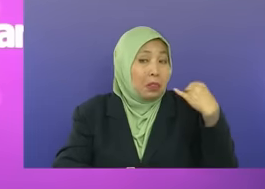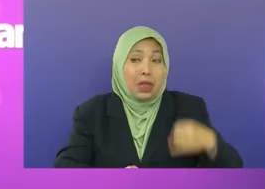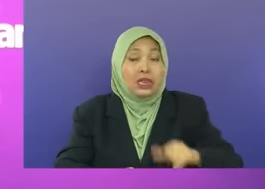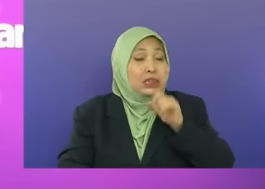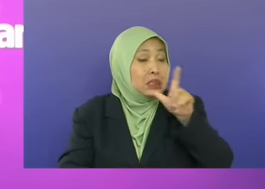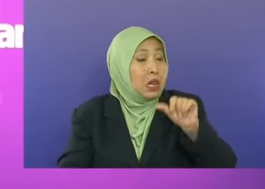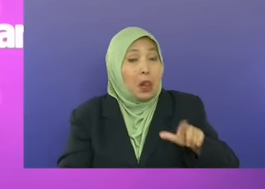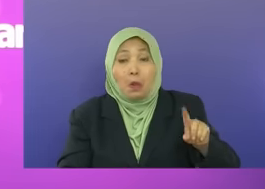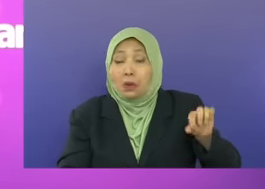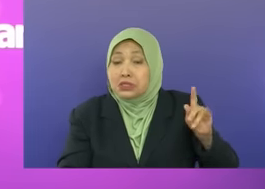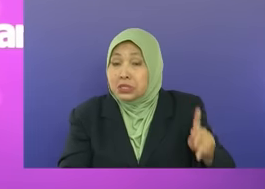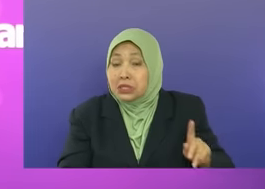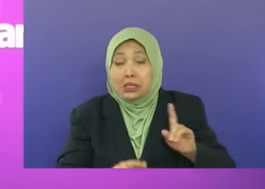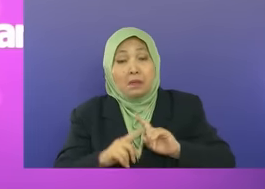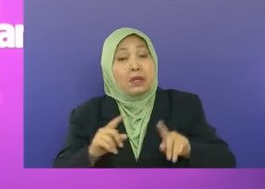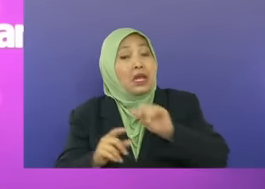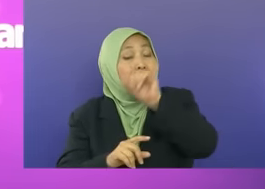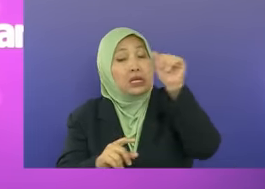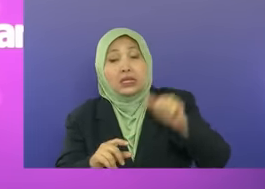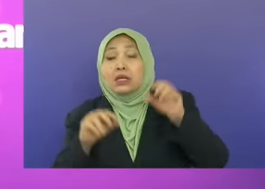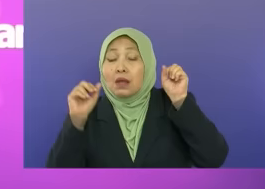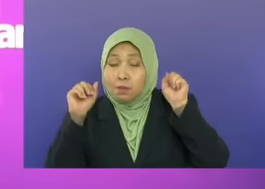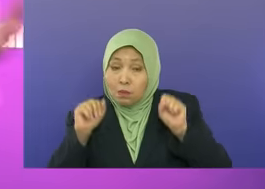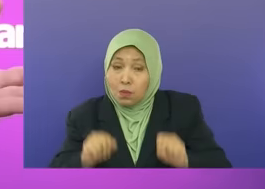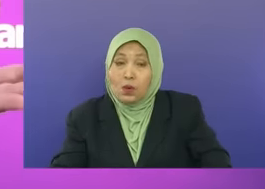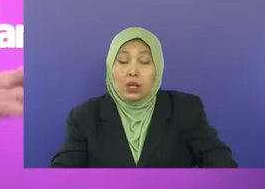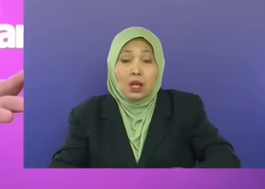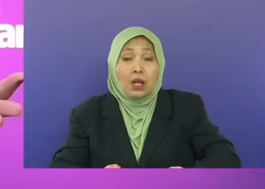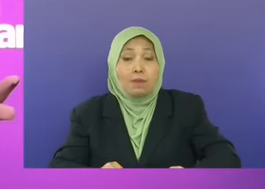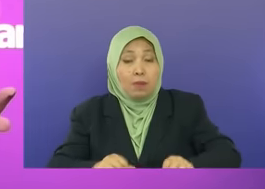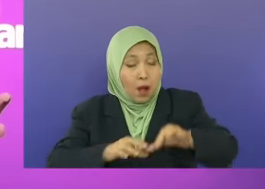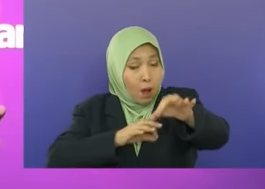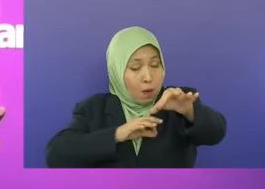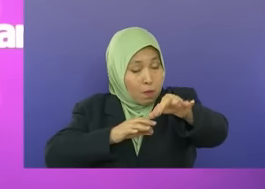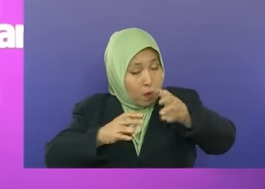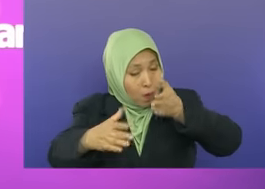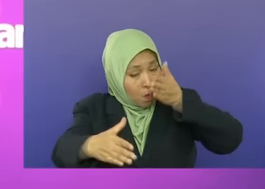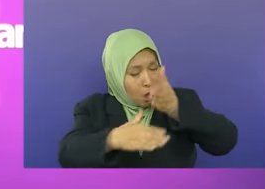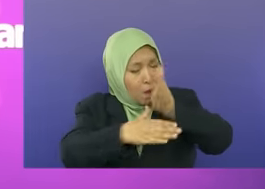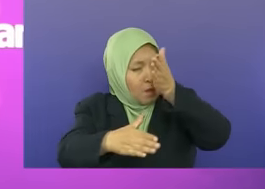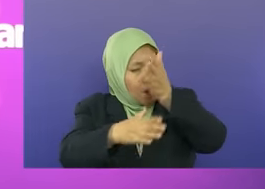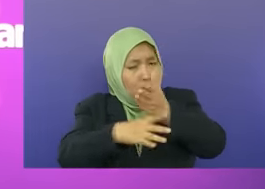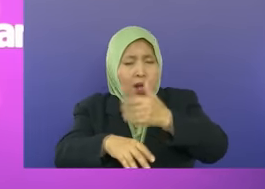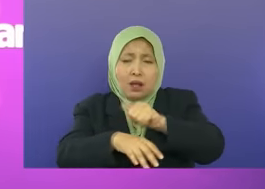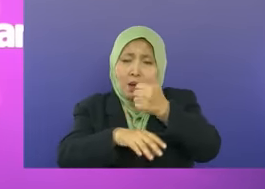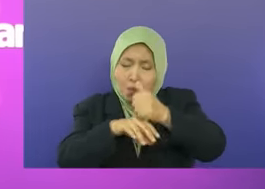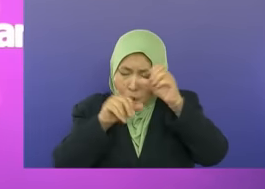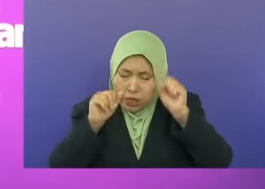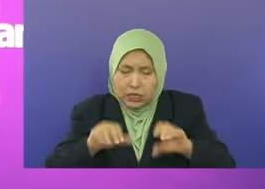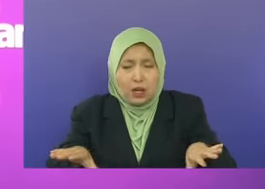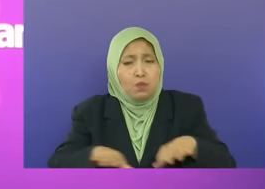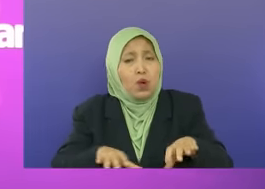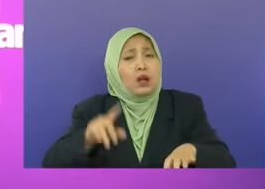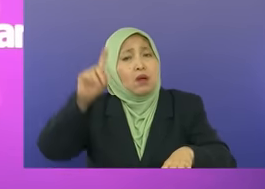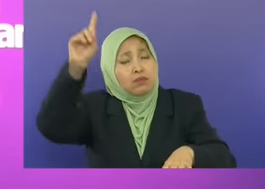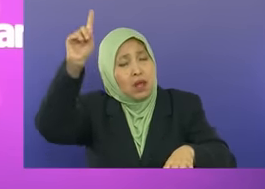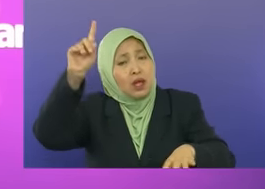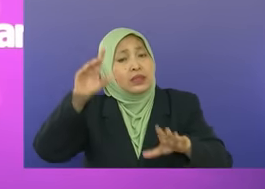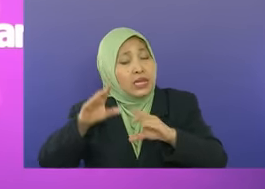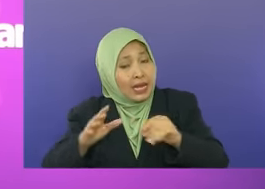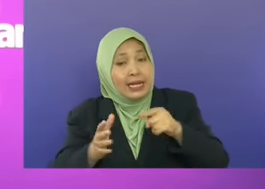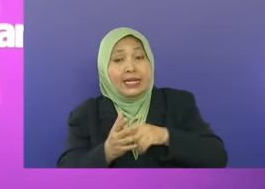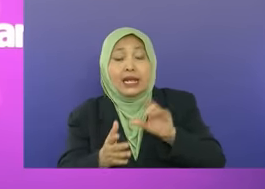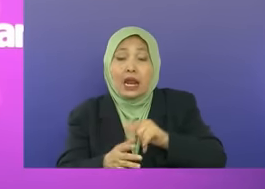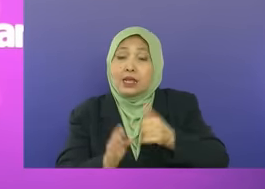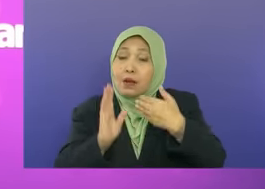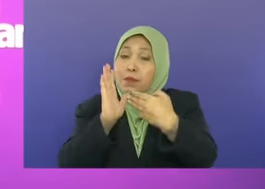tetapi usaha haji yang boleh mengoyak adat ya boleh saja dibuat oleh Allah subhanahu wa ta'ala dan inilah